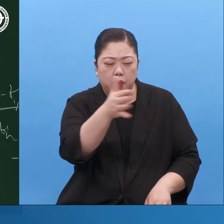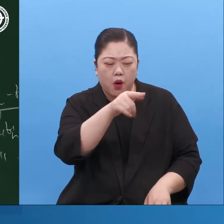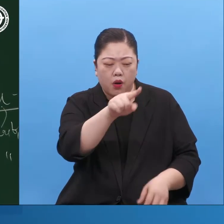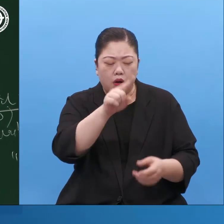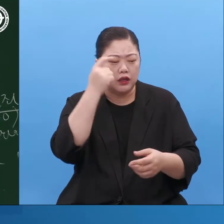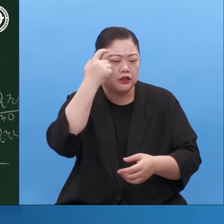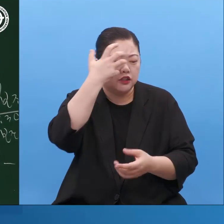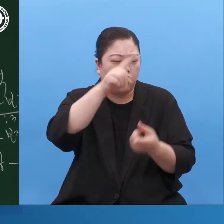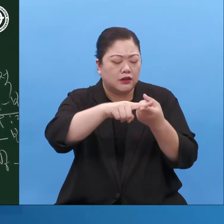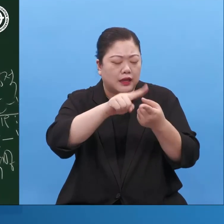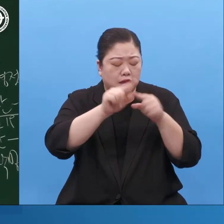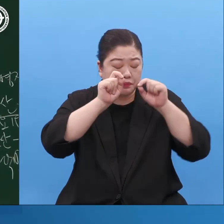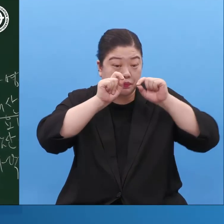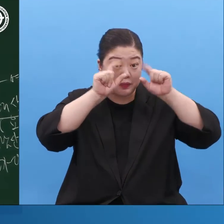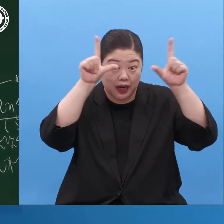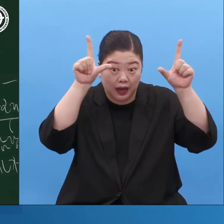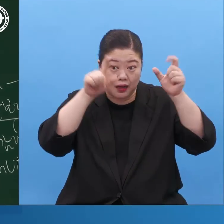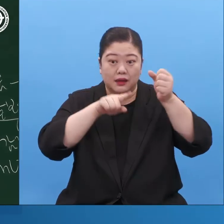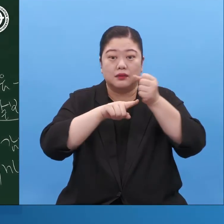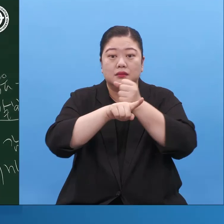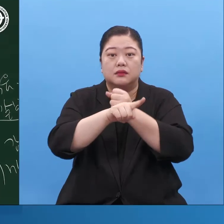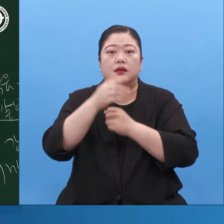그건 뭐 끝이 없는 거죠.